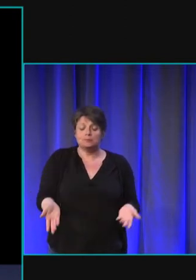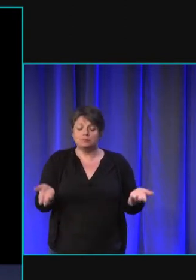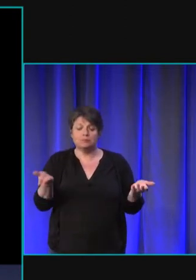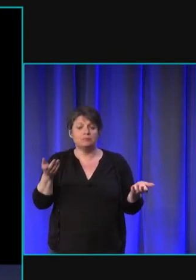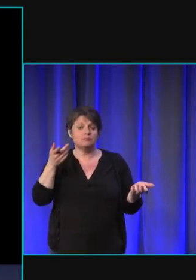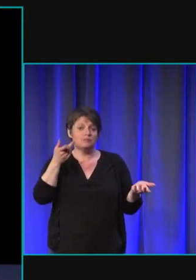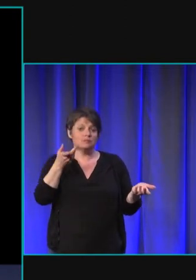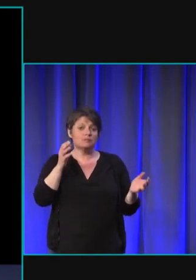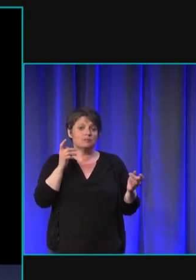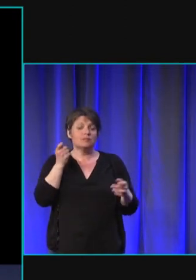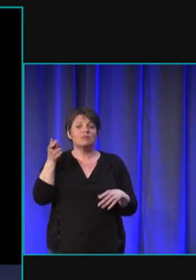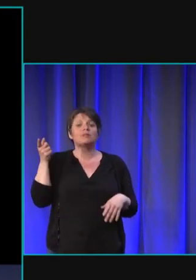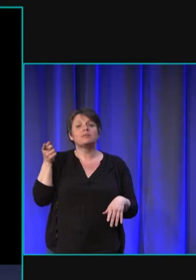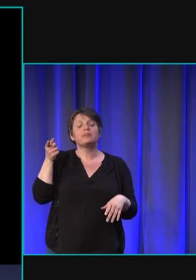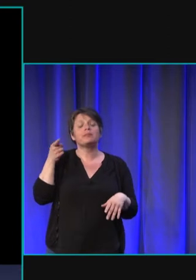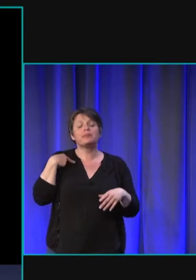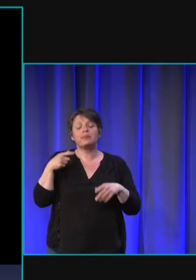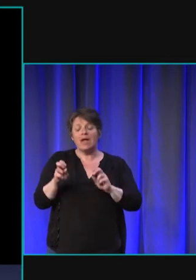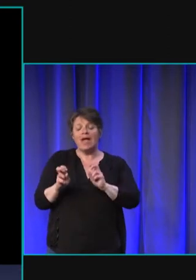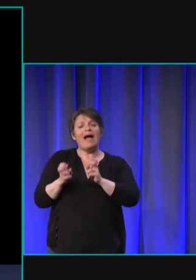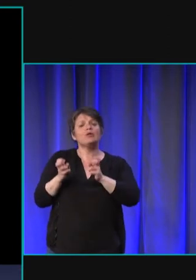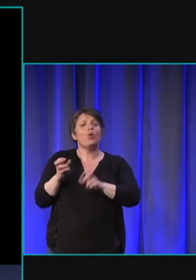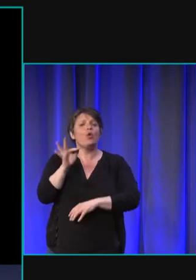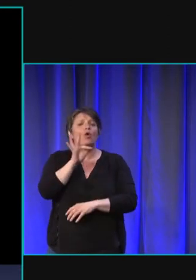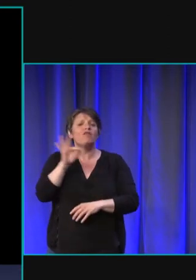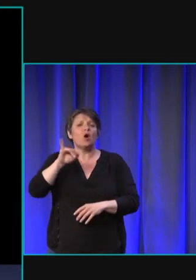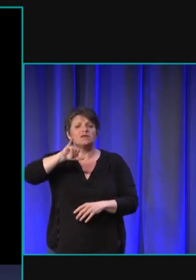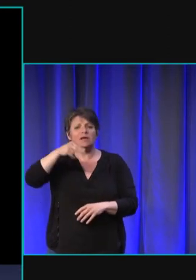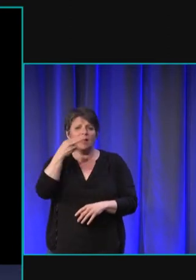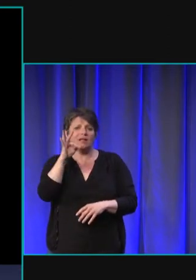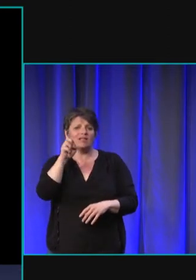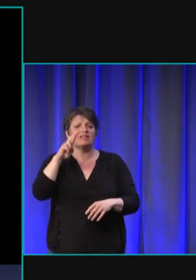la chronique de France Inter, notamment de Mathieu Vidard dans La Tête au Carré, qui a fait